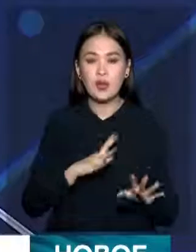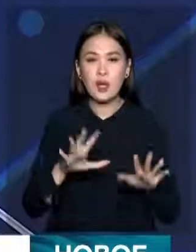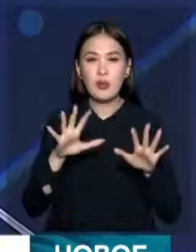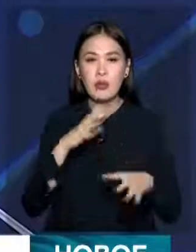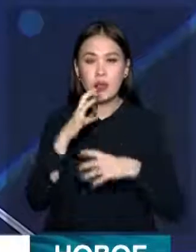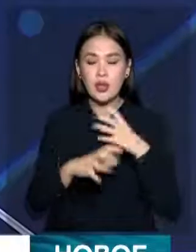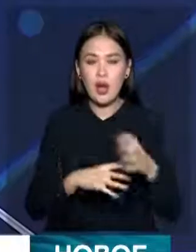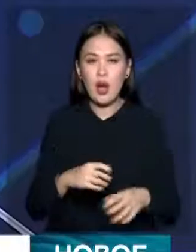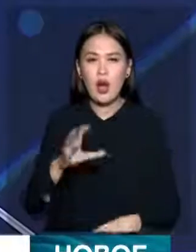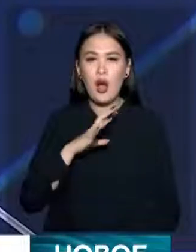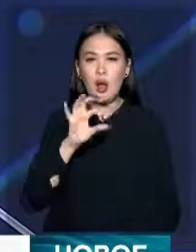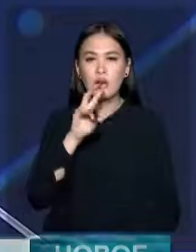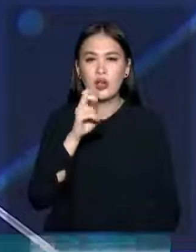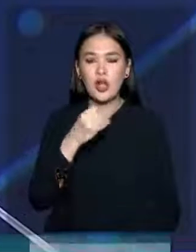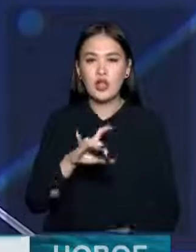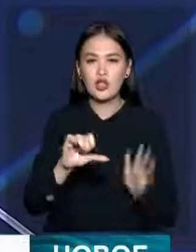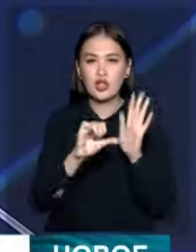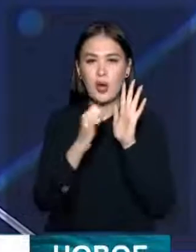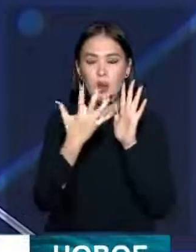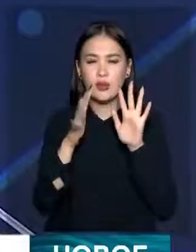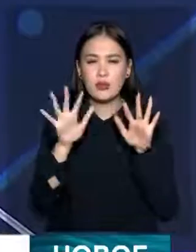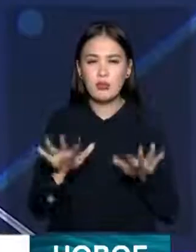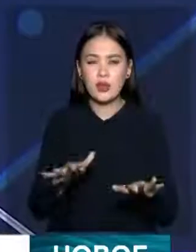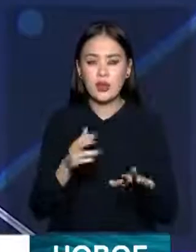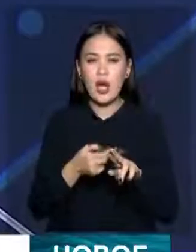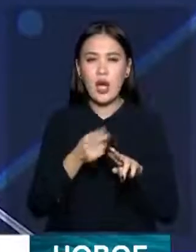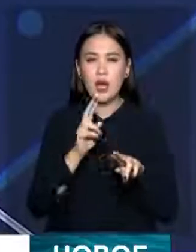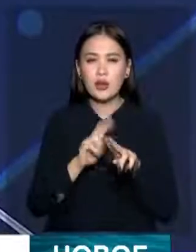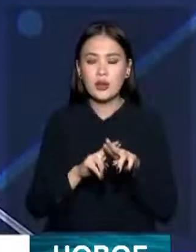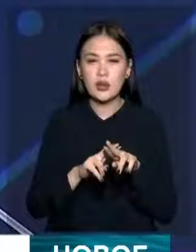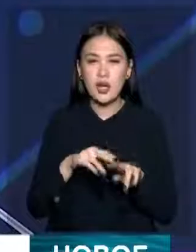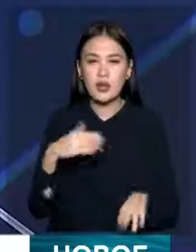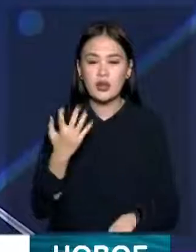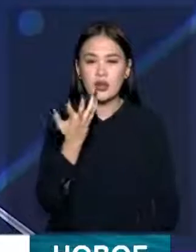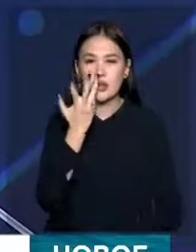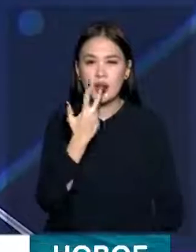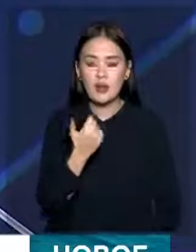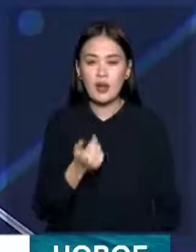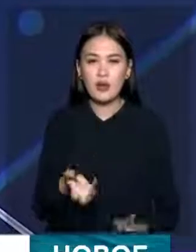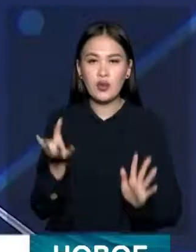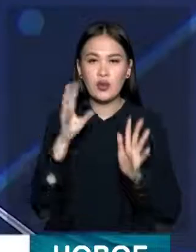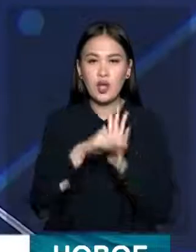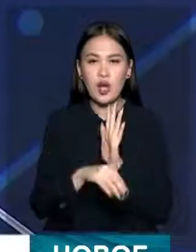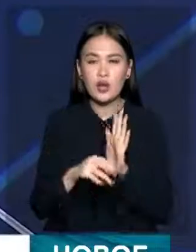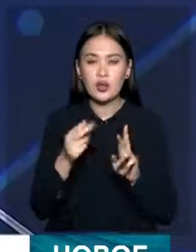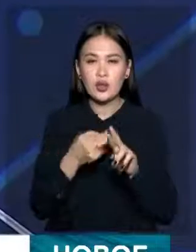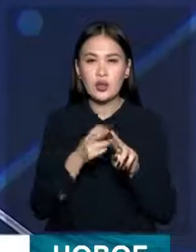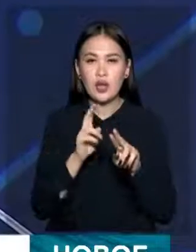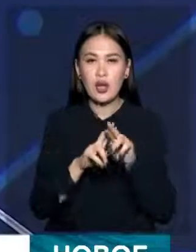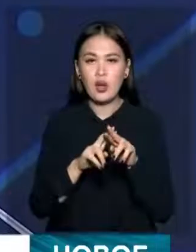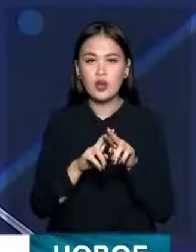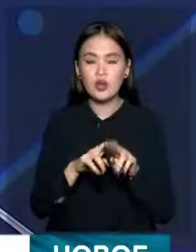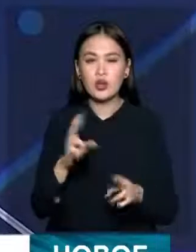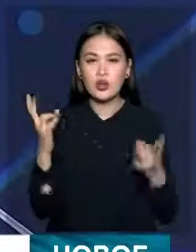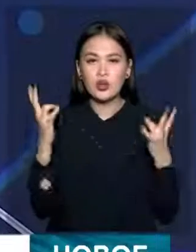мире. И вот мое желание, чтобы вот этот энейблер цифровой инфраструктуры, то есть доступ к цифровой инфраструктуре, он